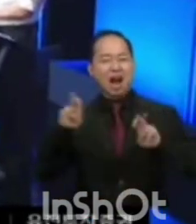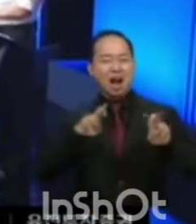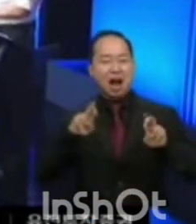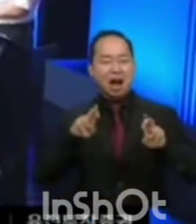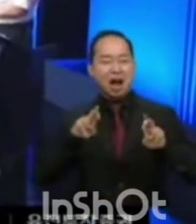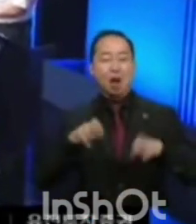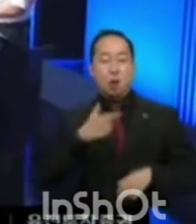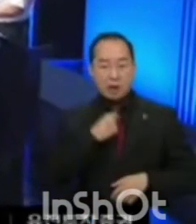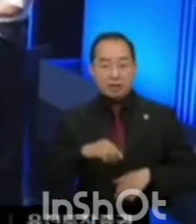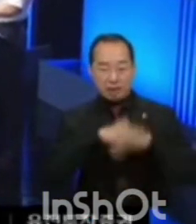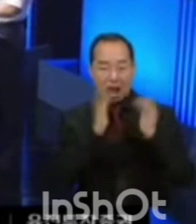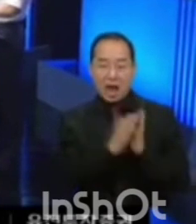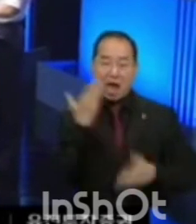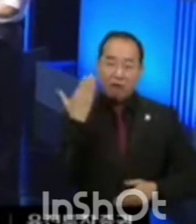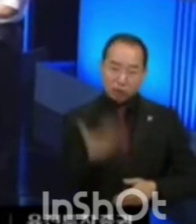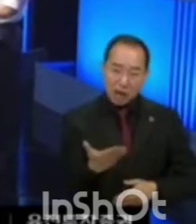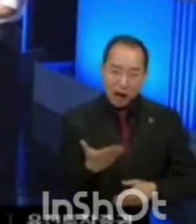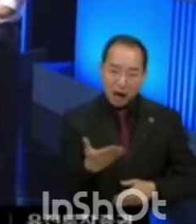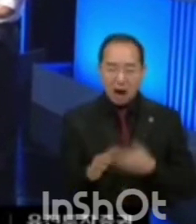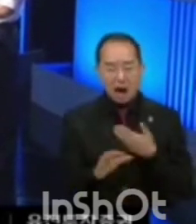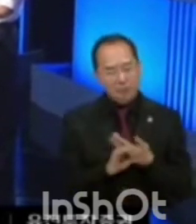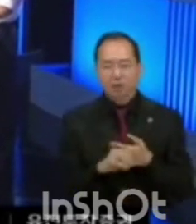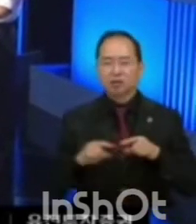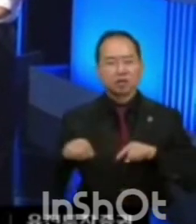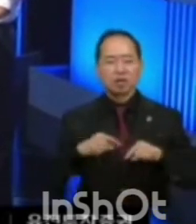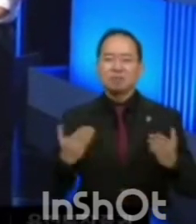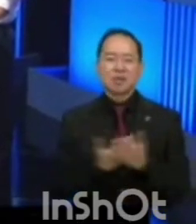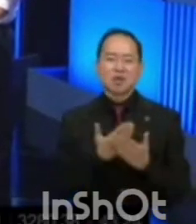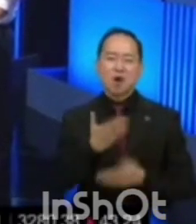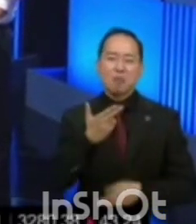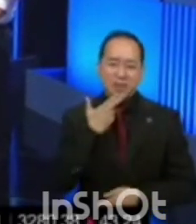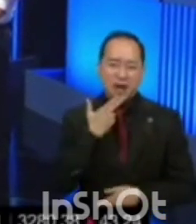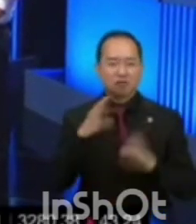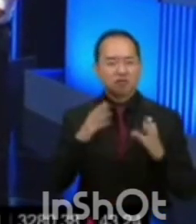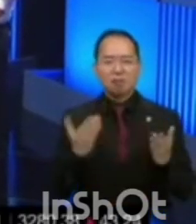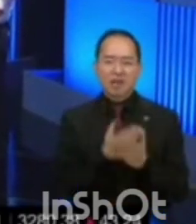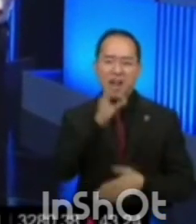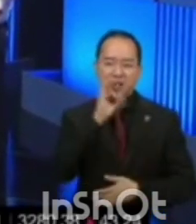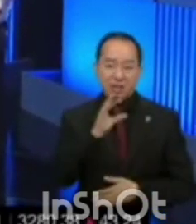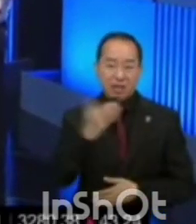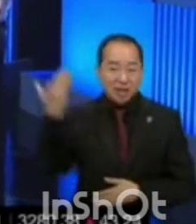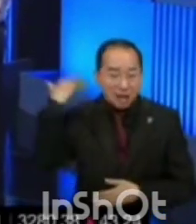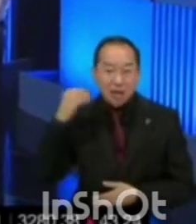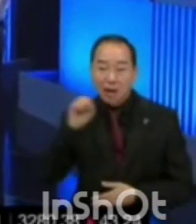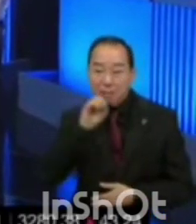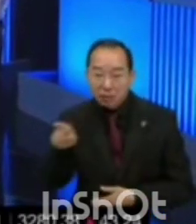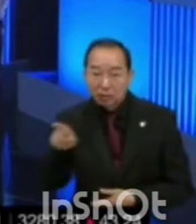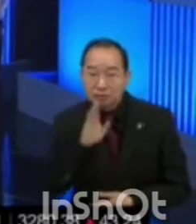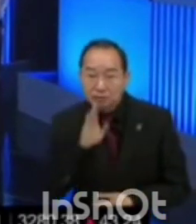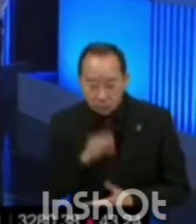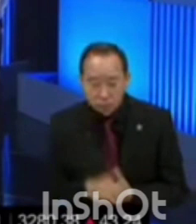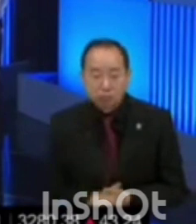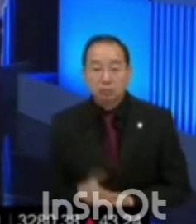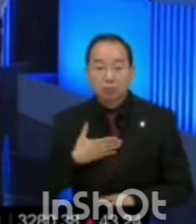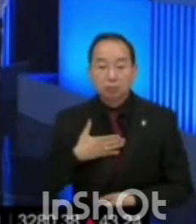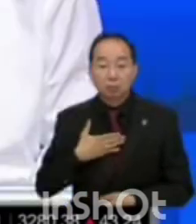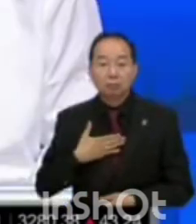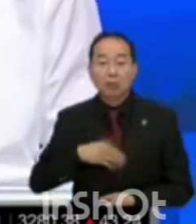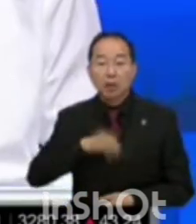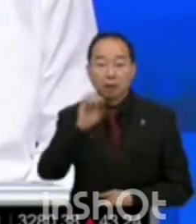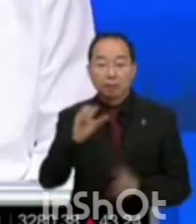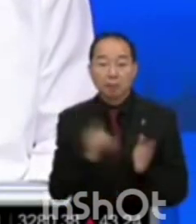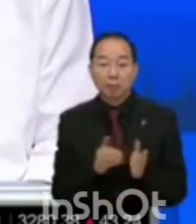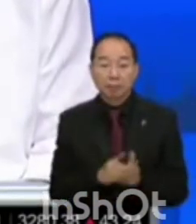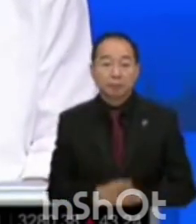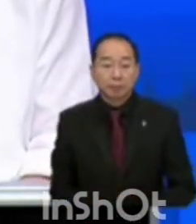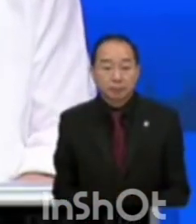건 다 해주겠다. 이런 태도로는 정치 발전도 국가 발전도 있을 수 없습니다. 네. 제가 자주 드리는 말씀입니다.